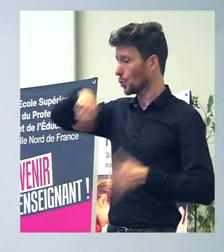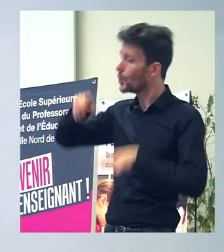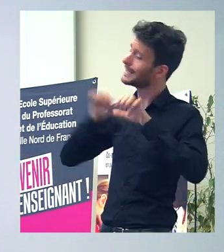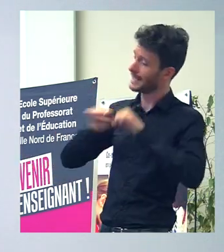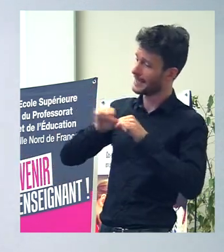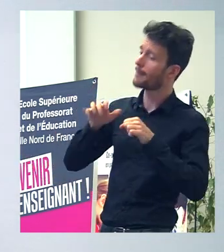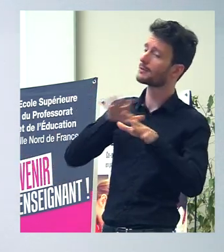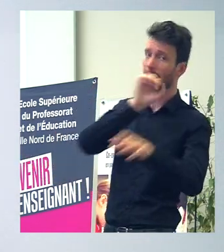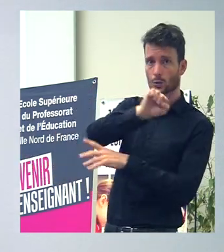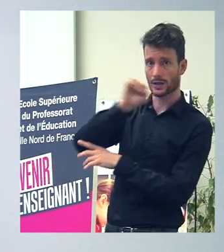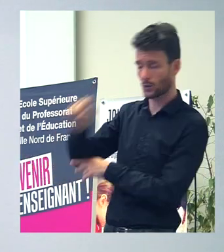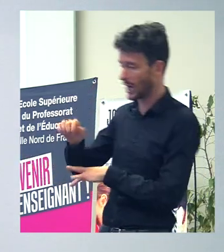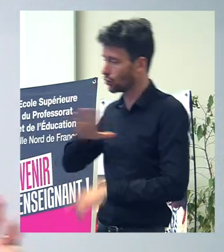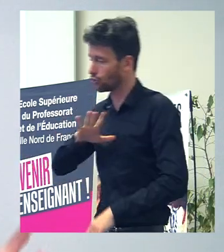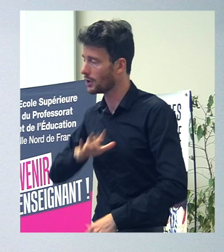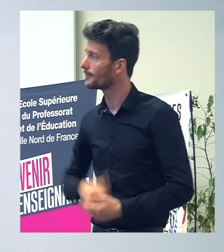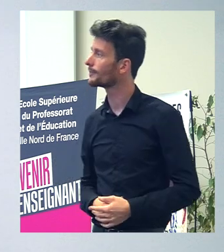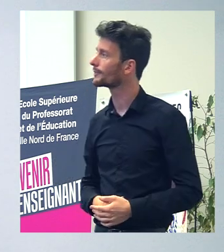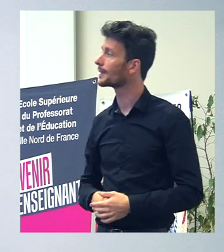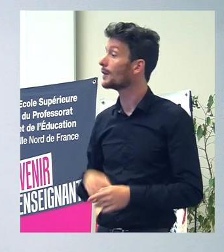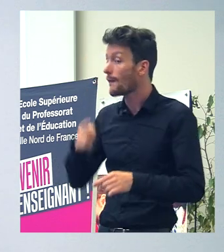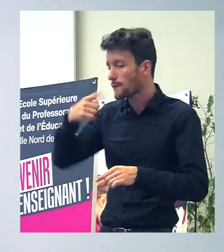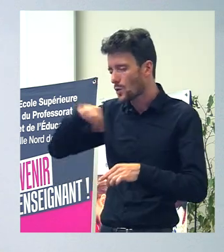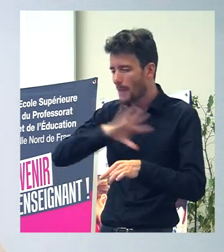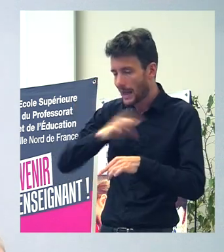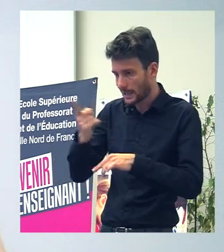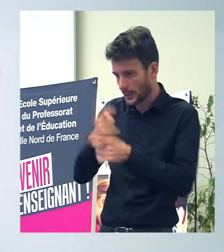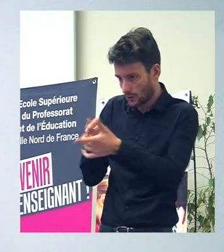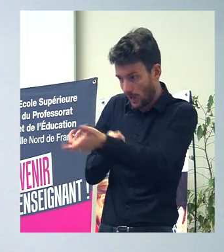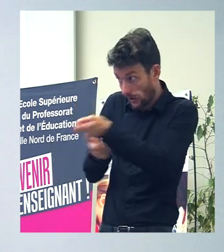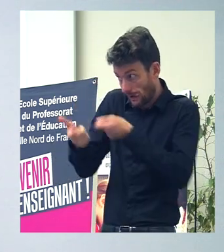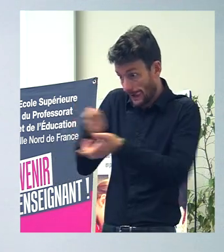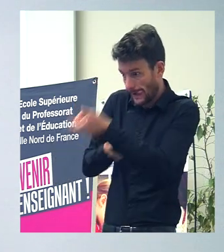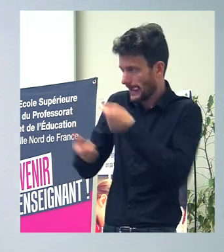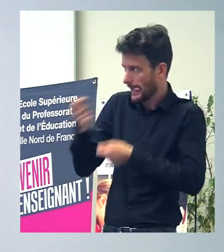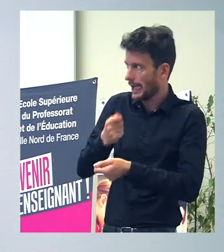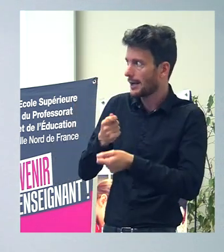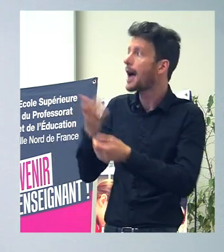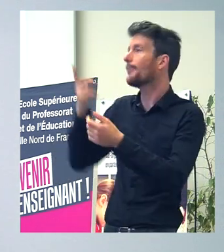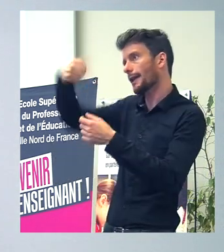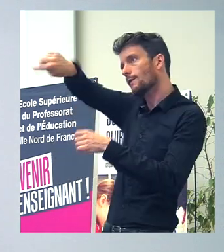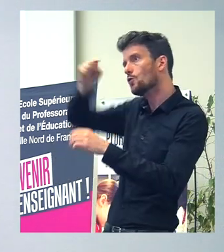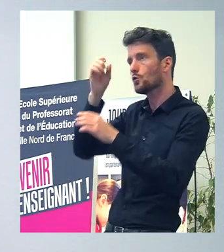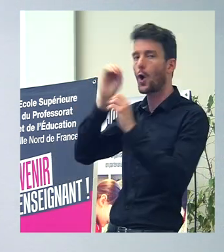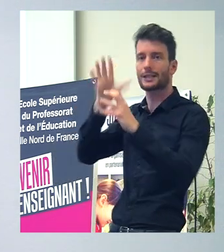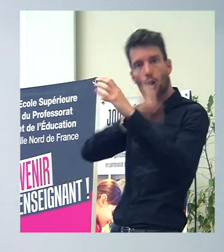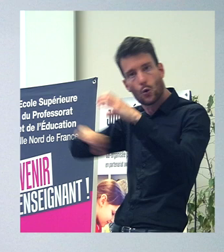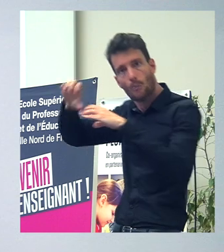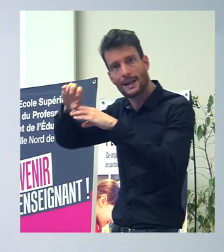sociale. Par un système de questions, vous l'amenez, et puis vous le complétez et vous